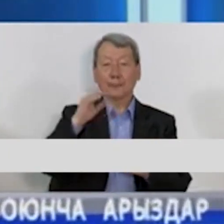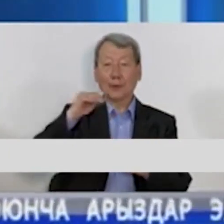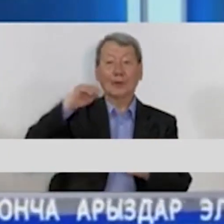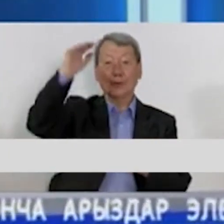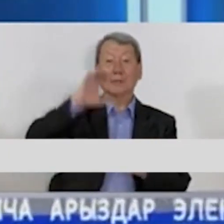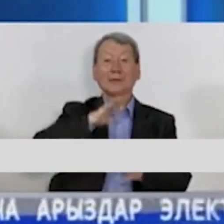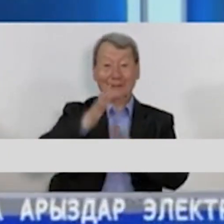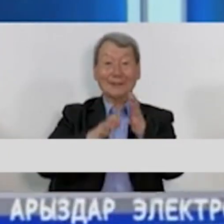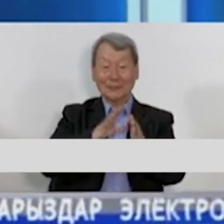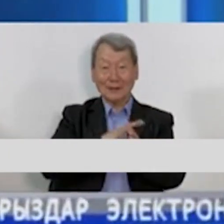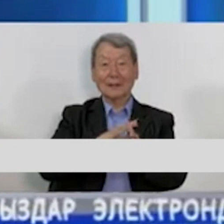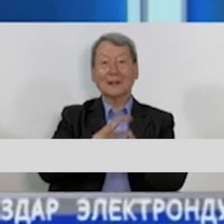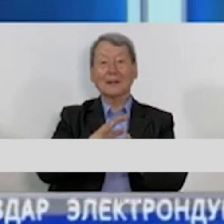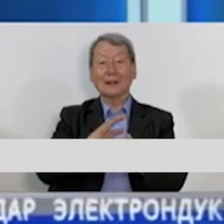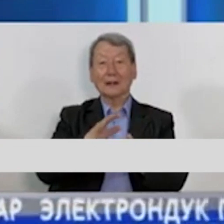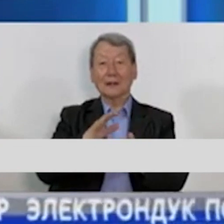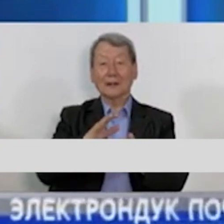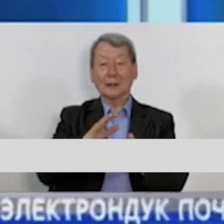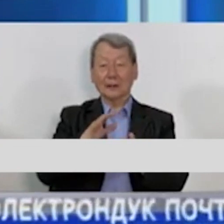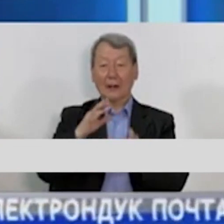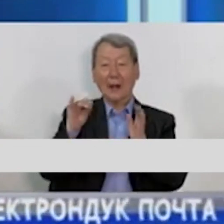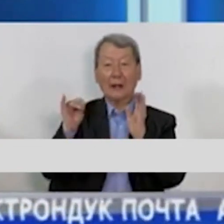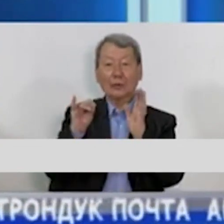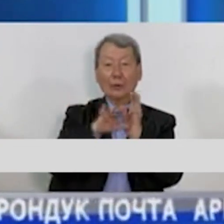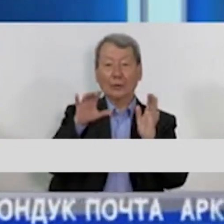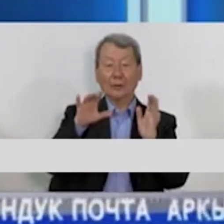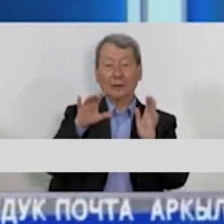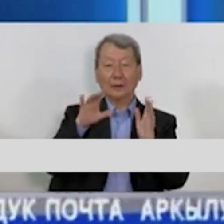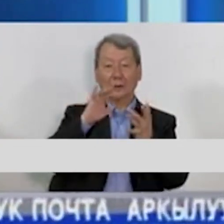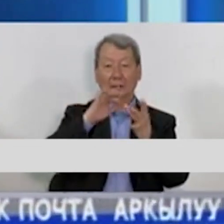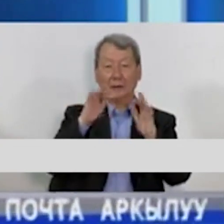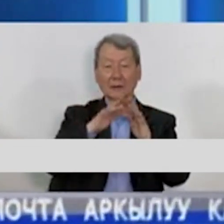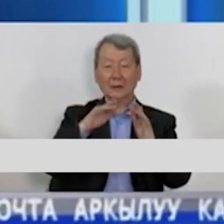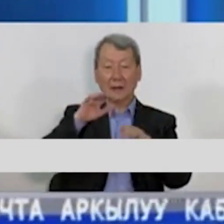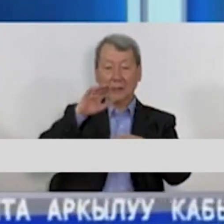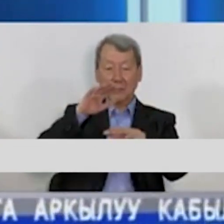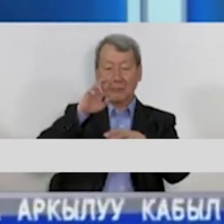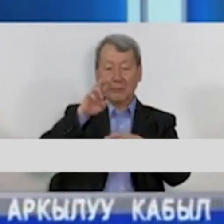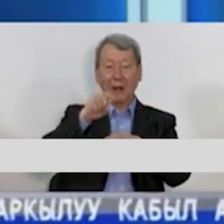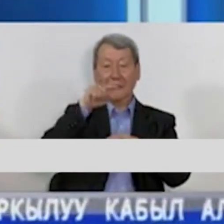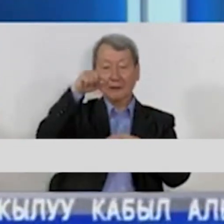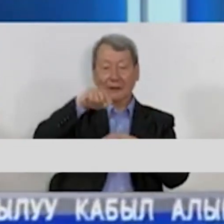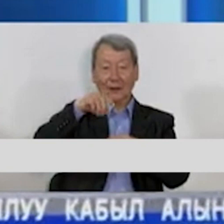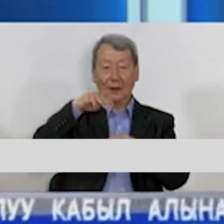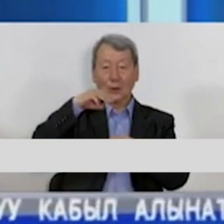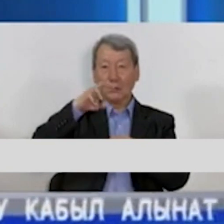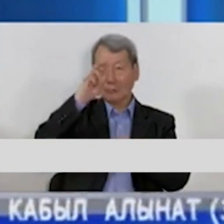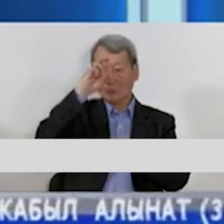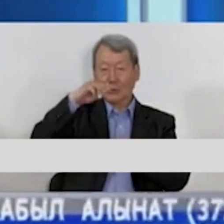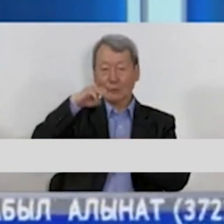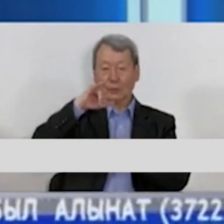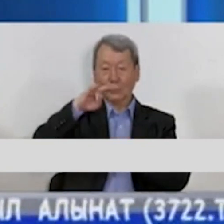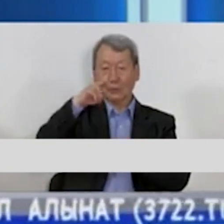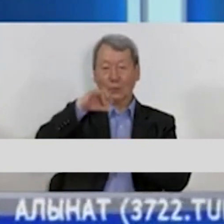жогоруда дагы айтып өттүм. Биз электрондук база аркылуу түндүк программасы менен иш